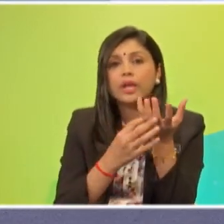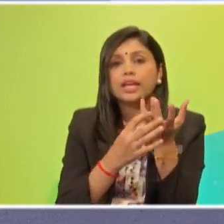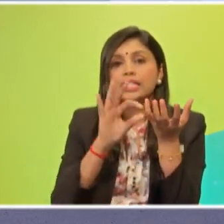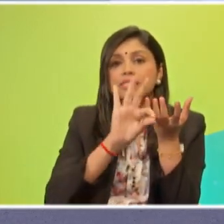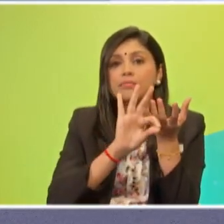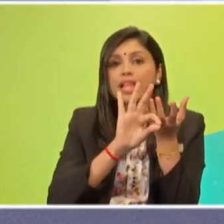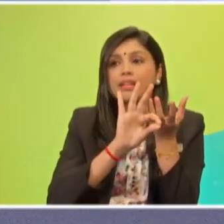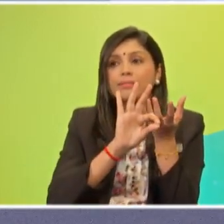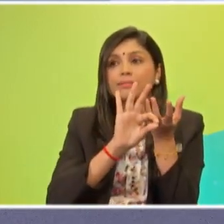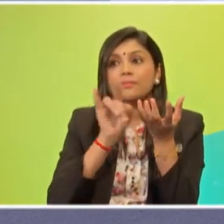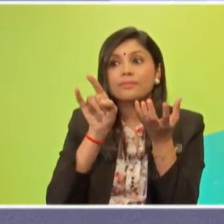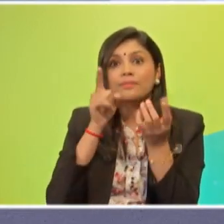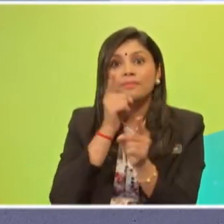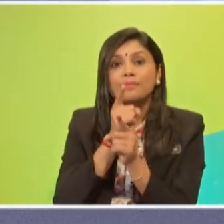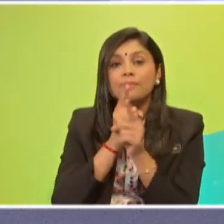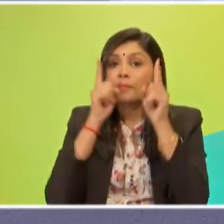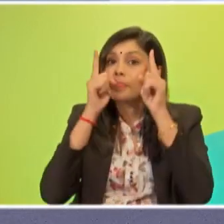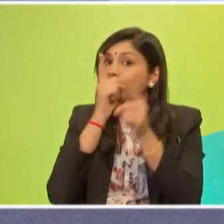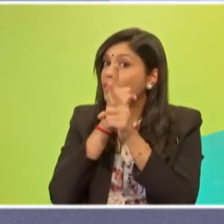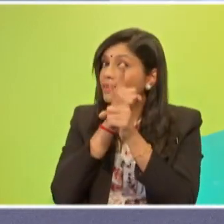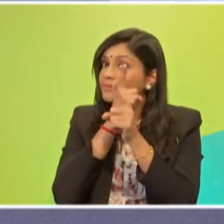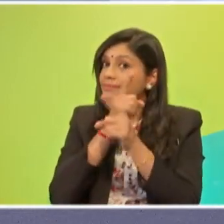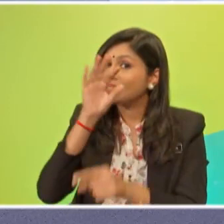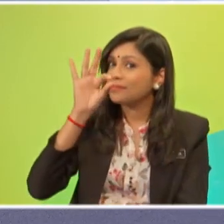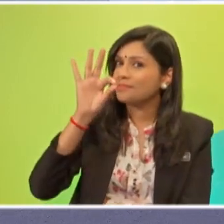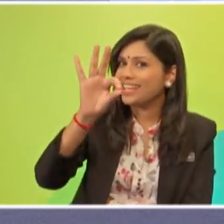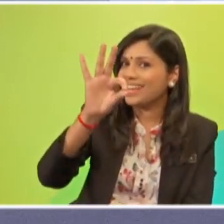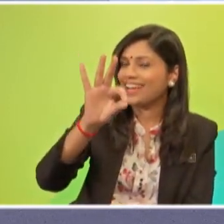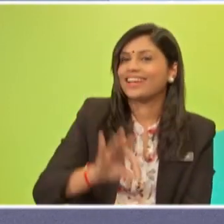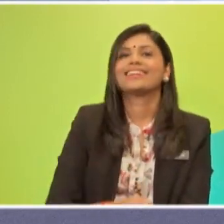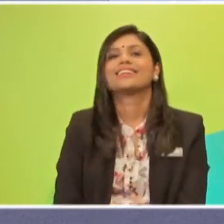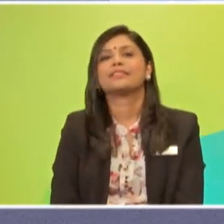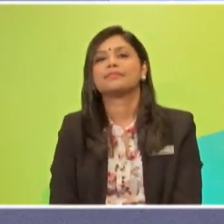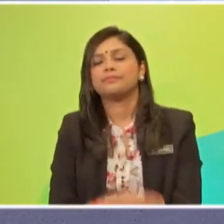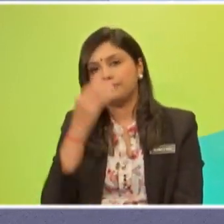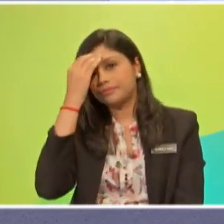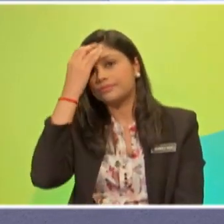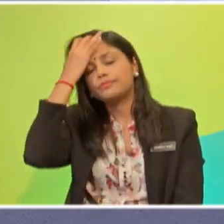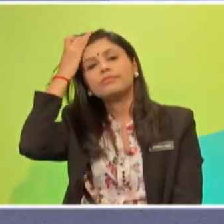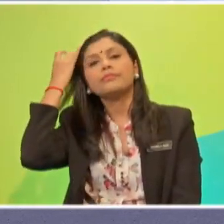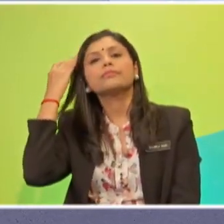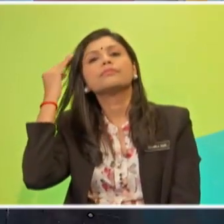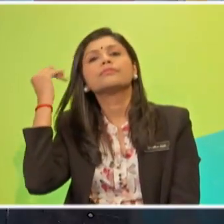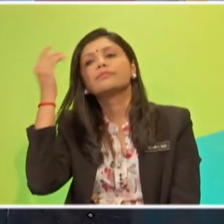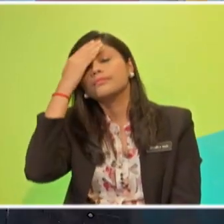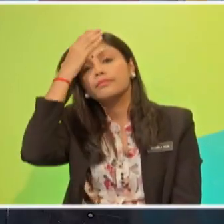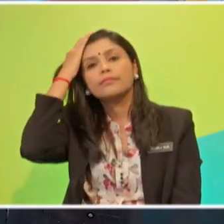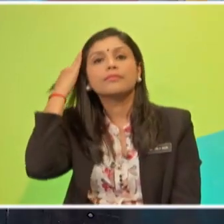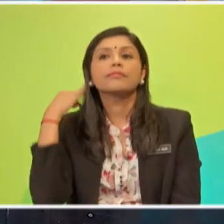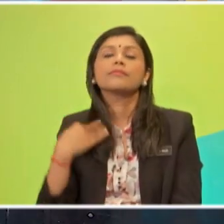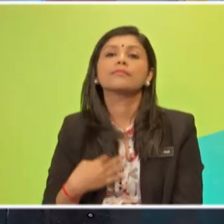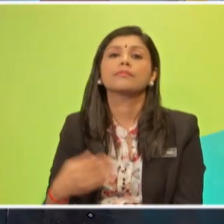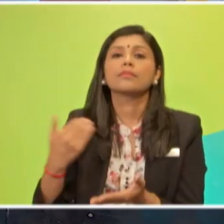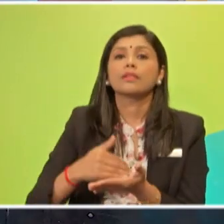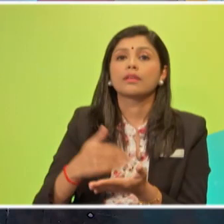masukkan dalam bekas yang ada nombor 9. Baguslah, Sean. Okey, berapa lagi biskut